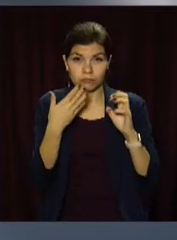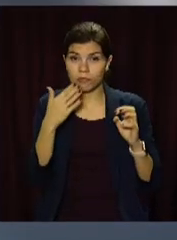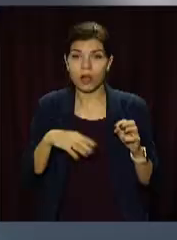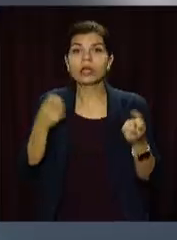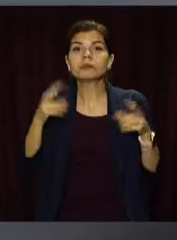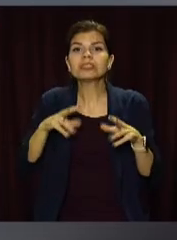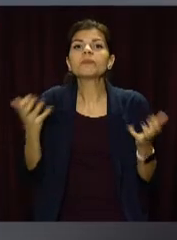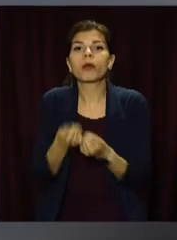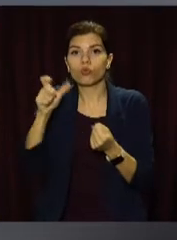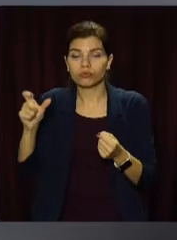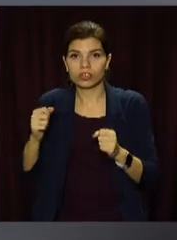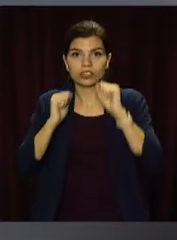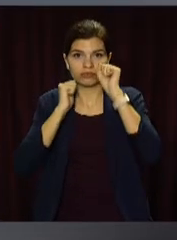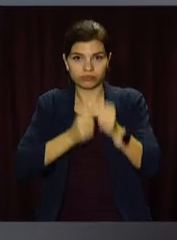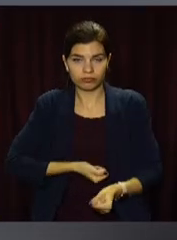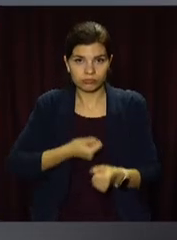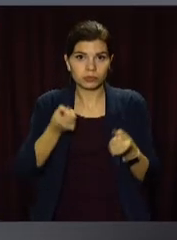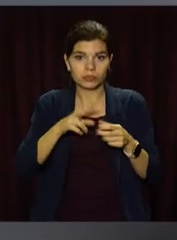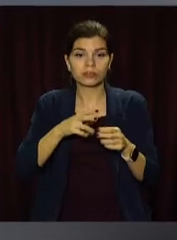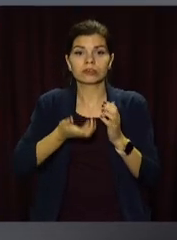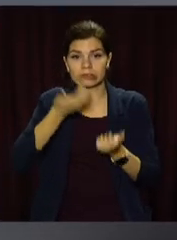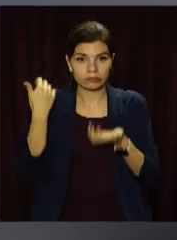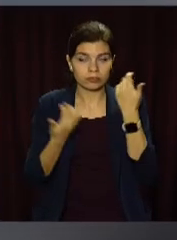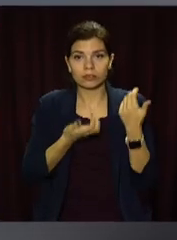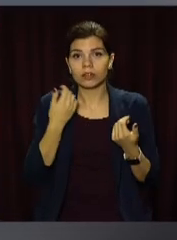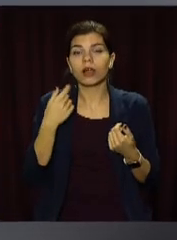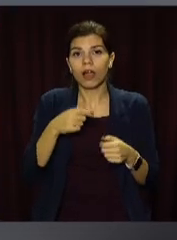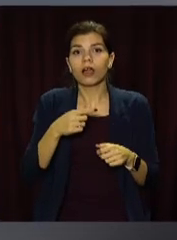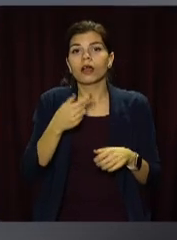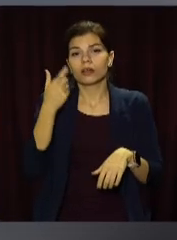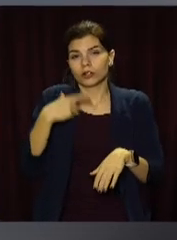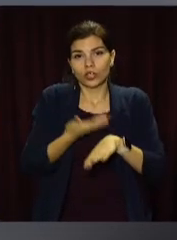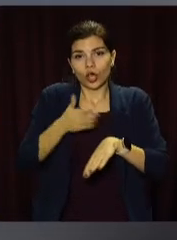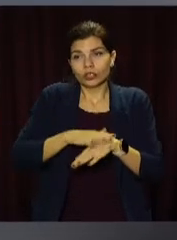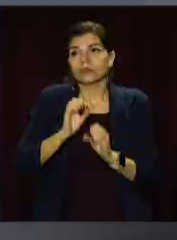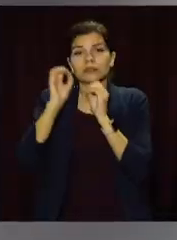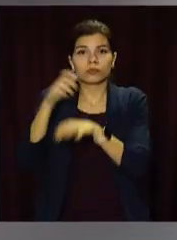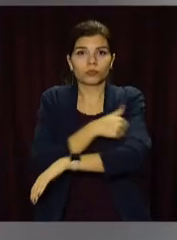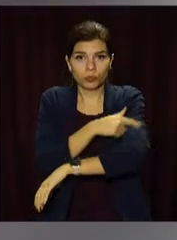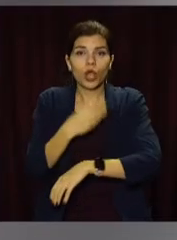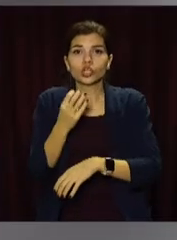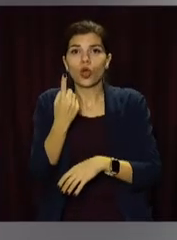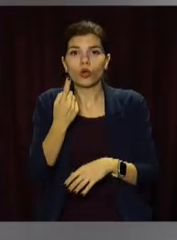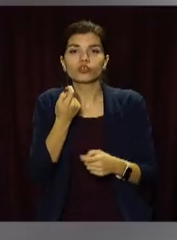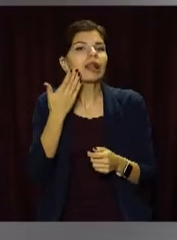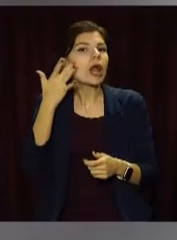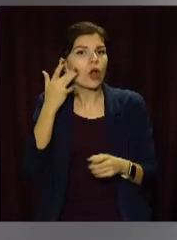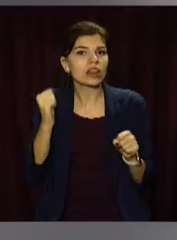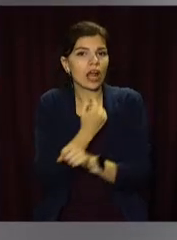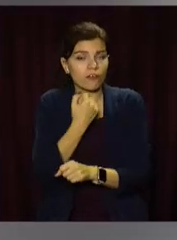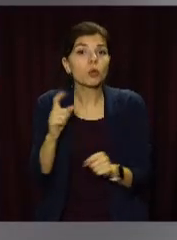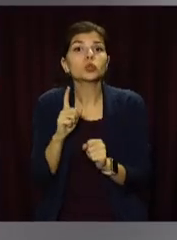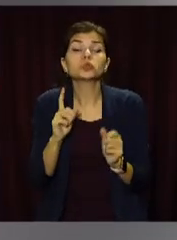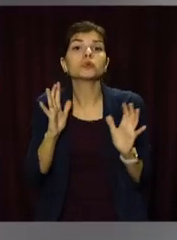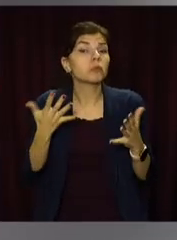допомогою шанцевого інструменту. Водія у тяжкому стані передали медикам. Ще один пасажир відбувся легкими травмами. Що